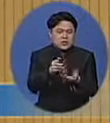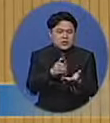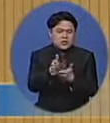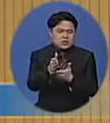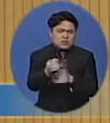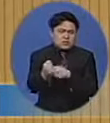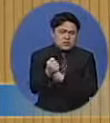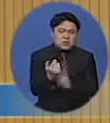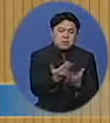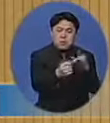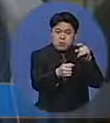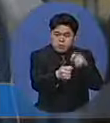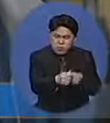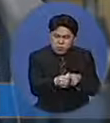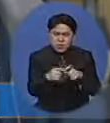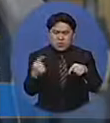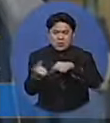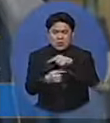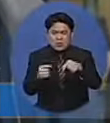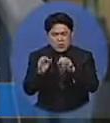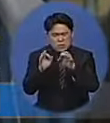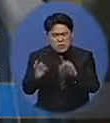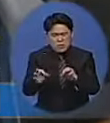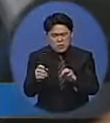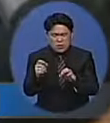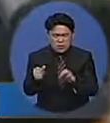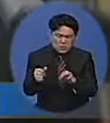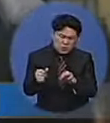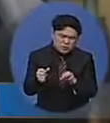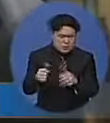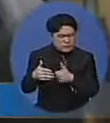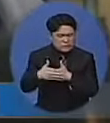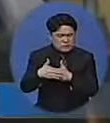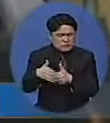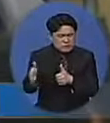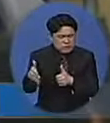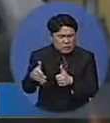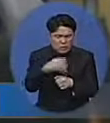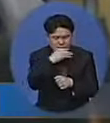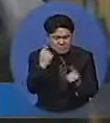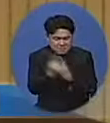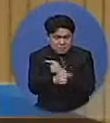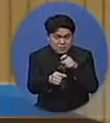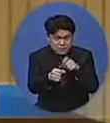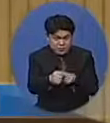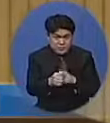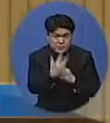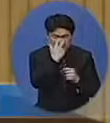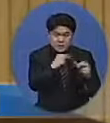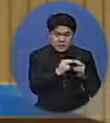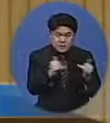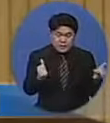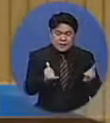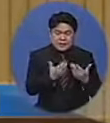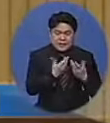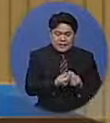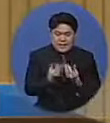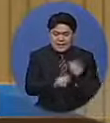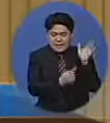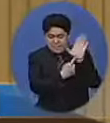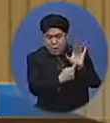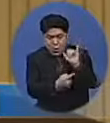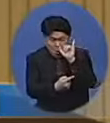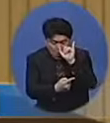실질적이지 못한 운영체계를 바로잡기 위해 마련했습니다. 이날은 시각장애학생 당사자들의 사례를 중심으로